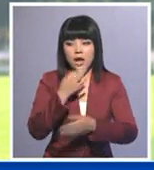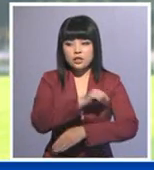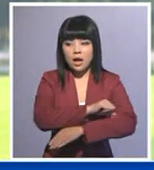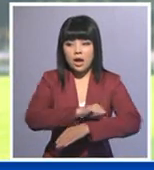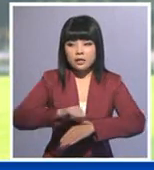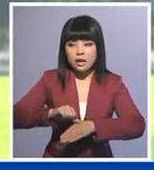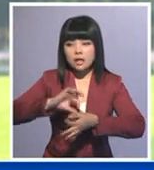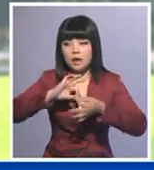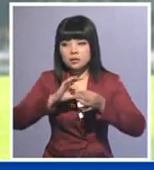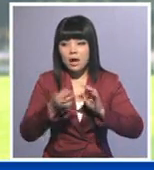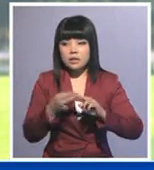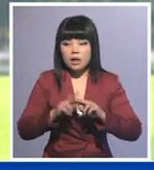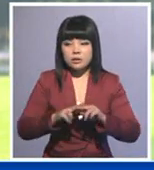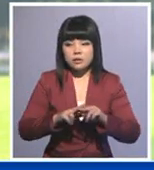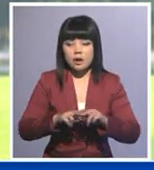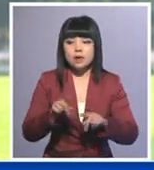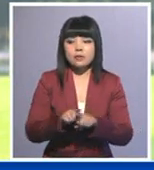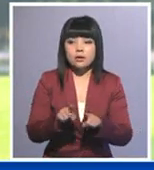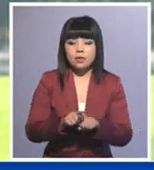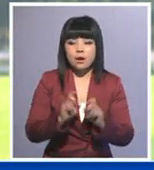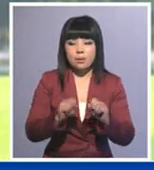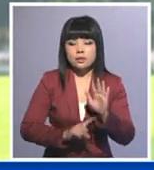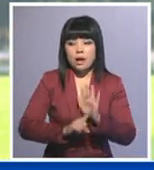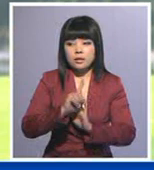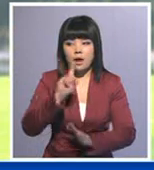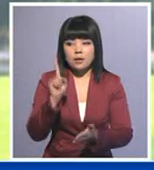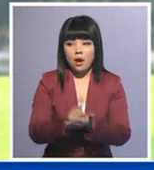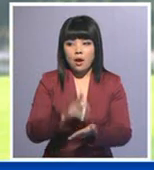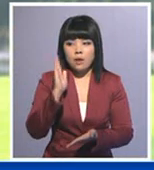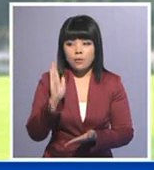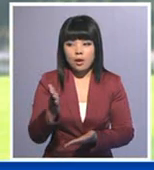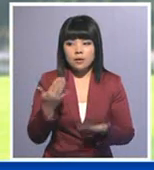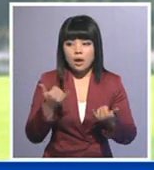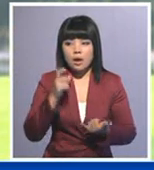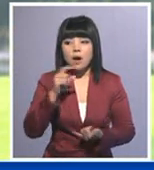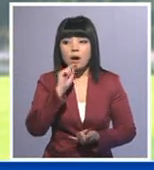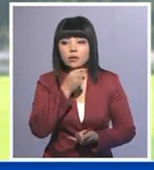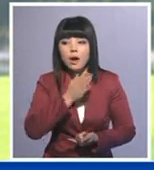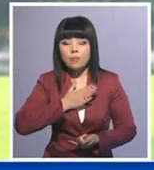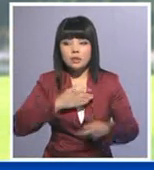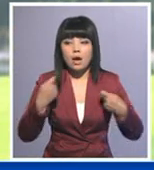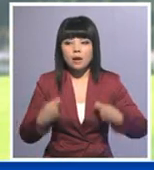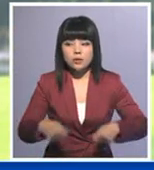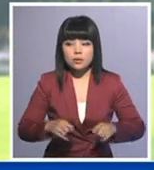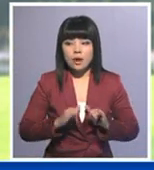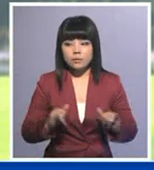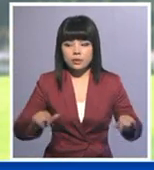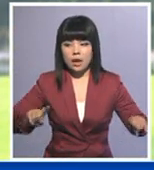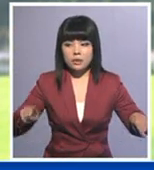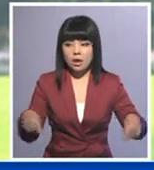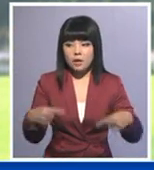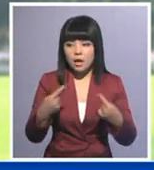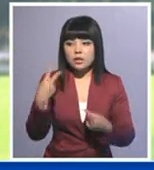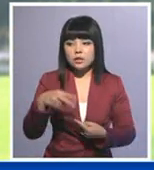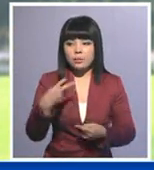мәселесін түбегейлі шешуден басталады. Осы жылдардың ішінде біздің экономикамыз, сауда-саттығымыз өркендеп